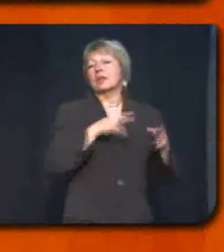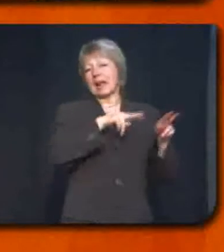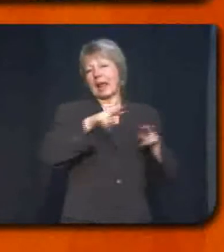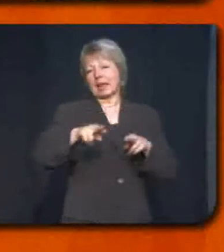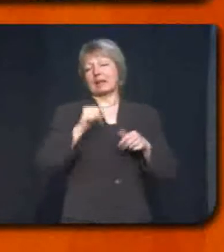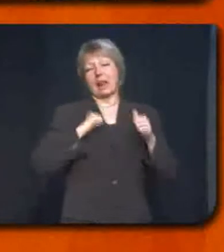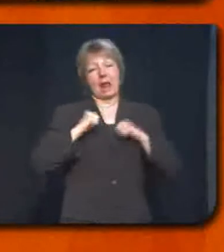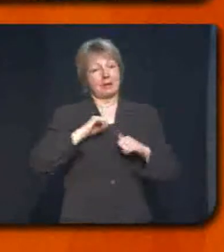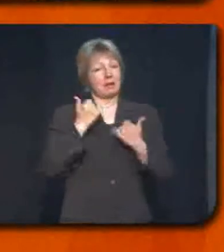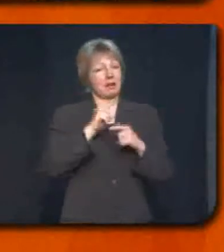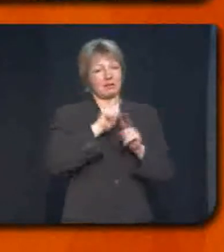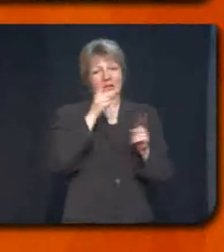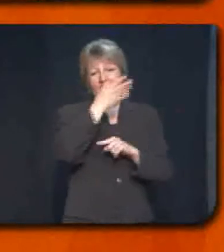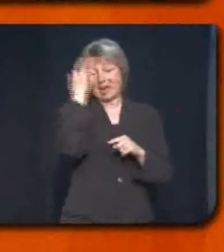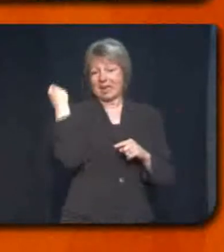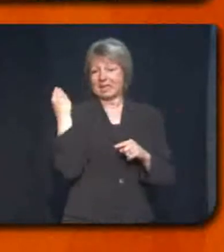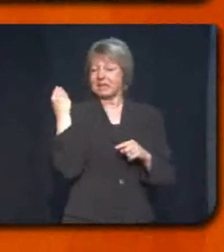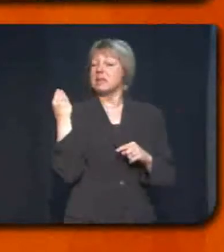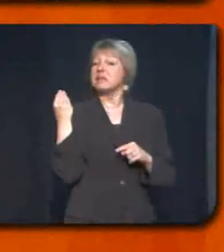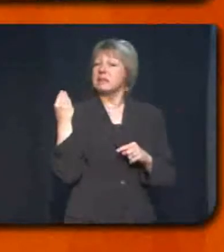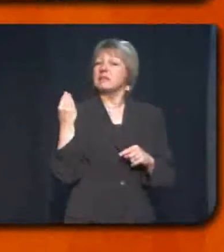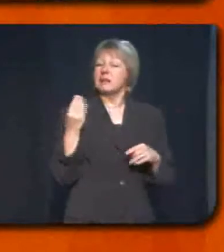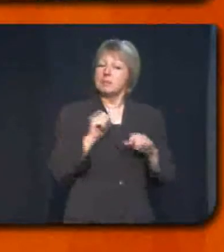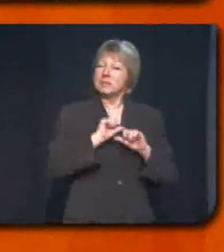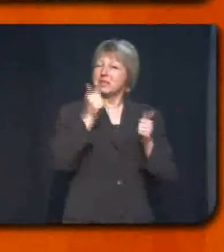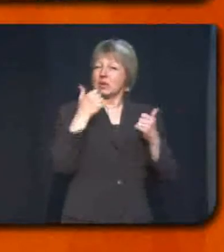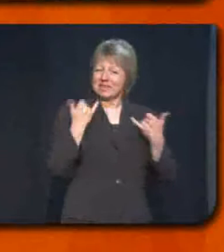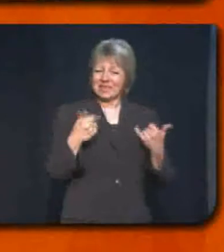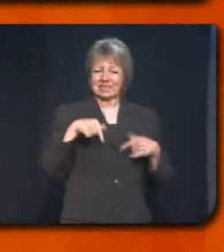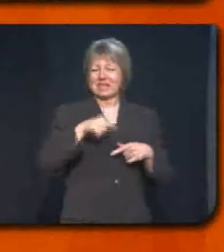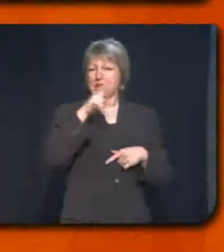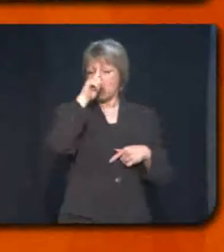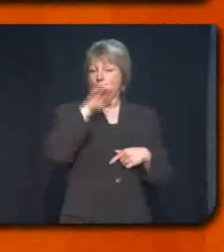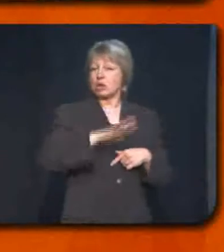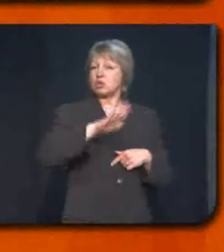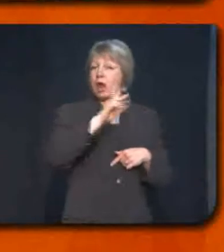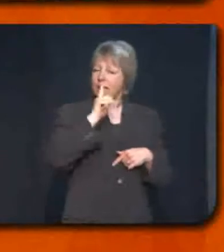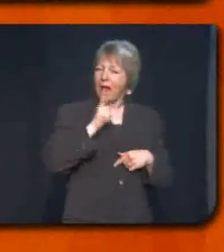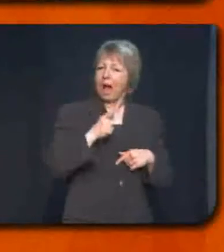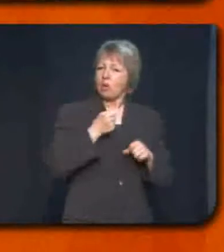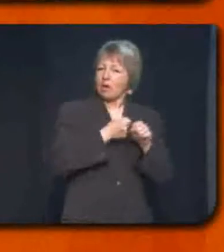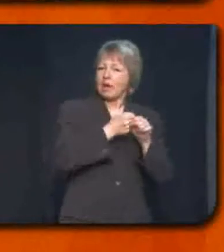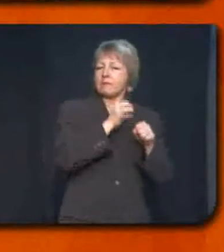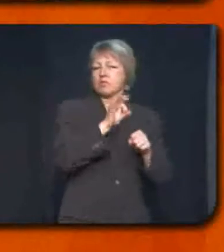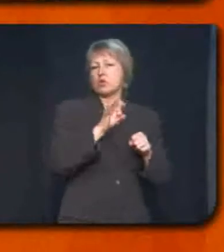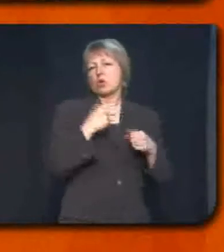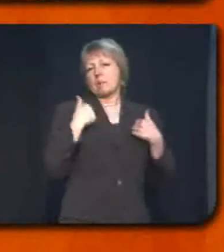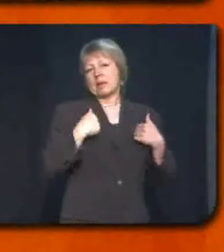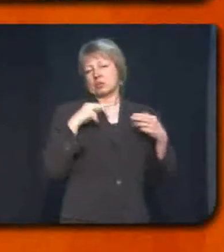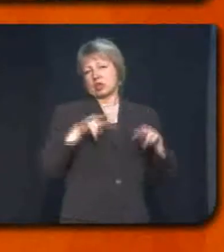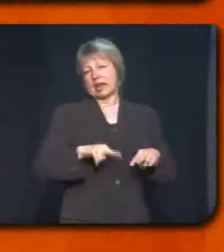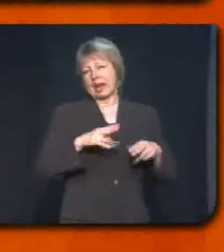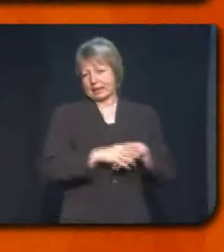vergessen dass wir immer noch in Deutschland oder gerade erst jetzt auch für Menschenrechte kämpfen müssen